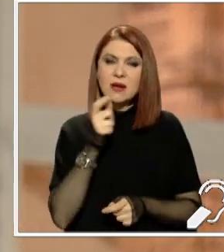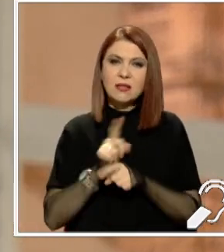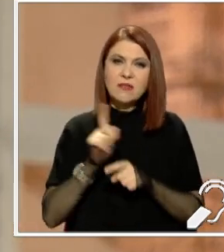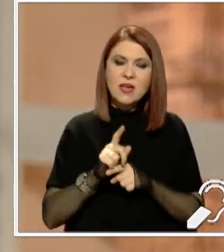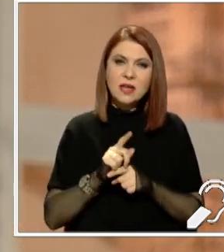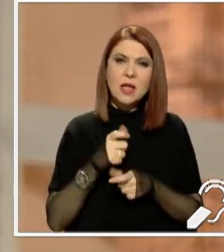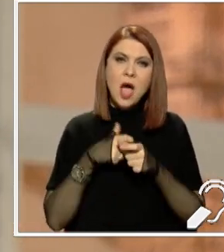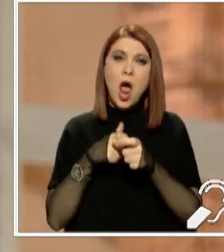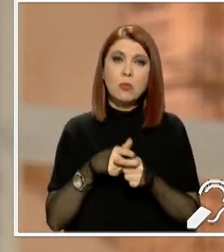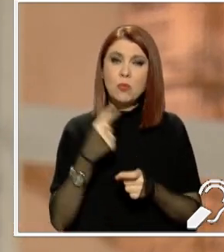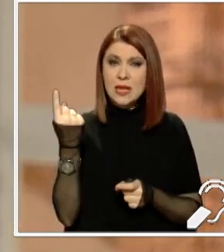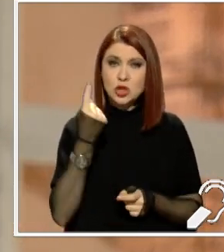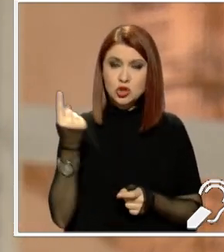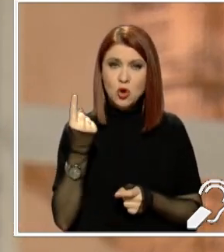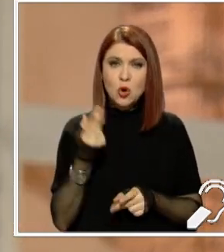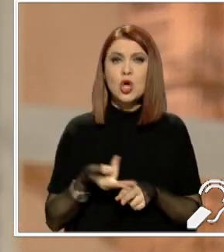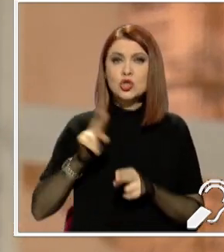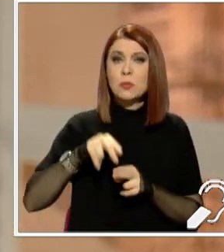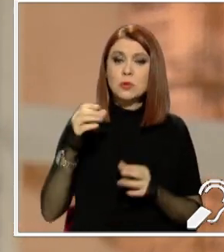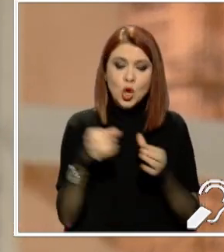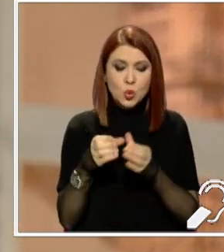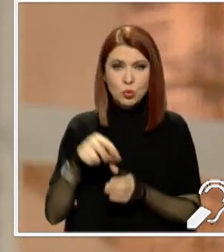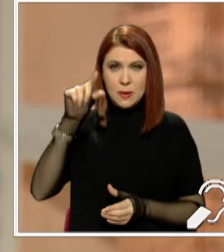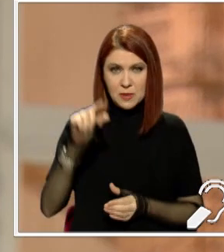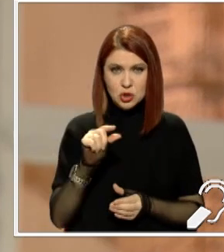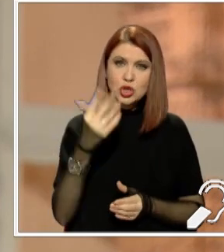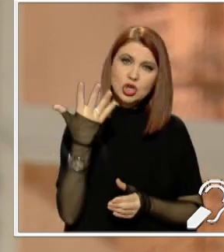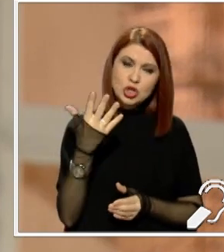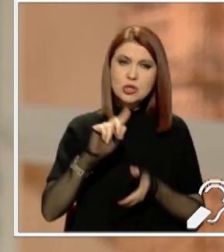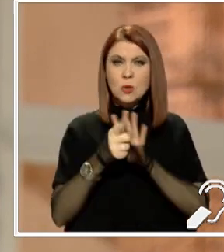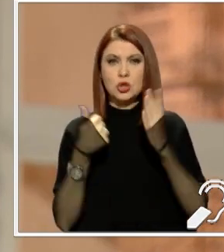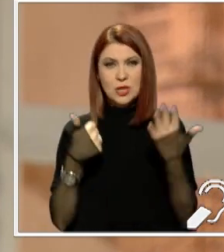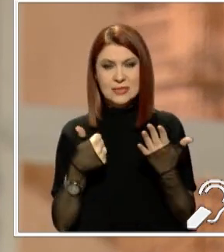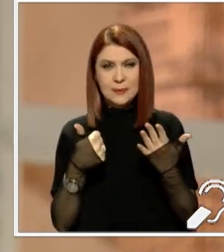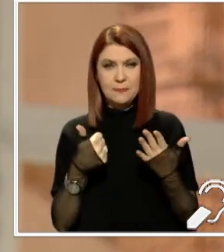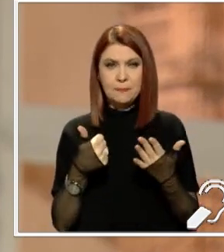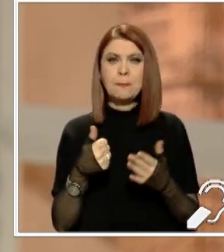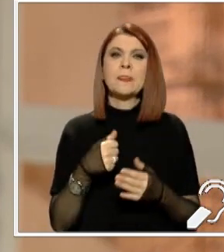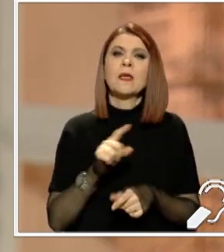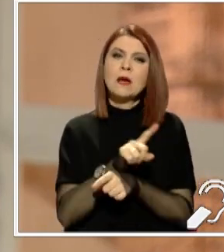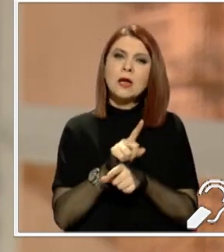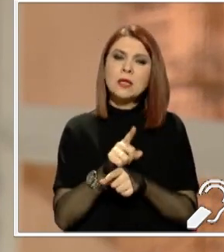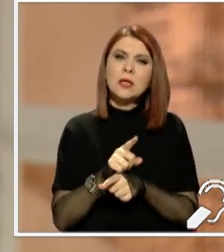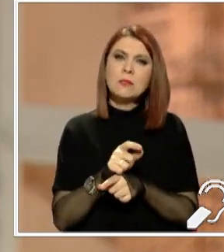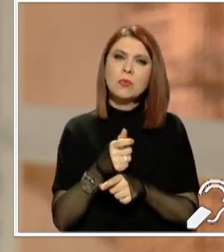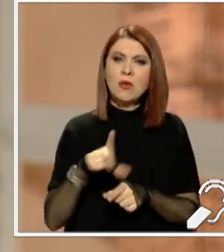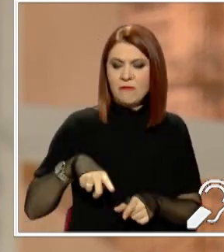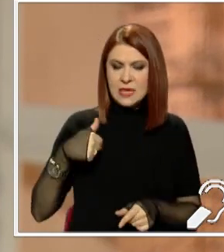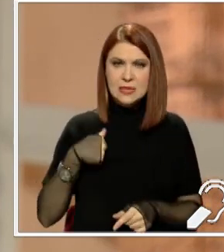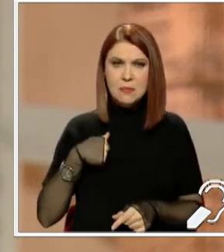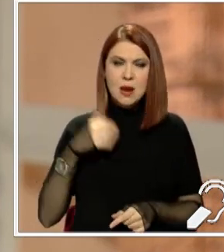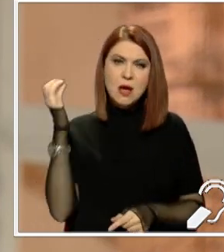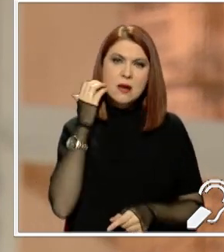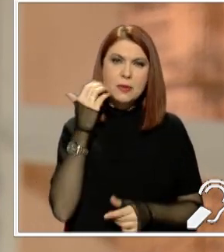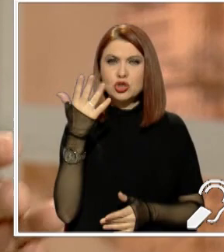solo albums, mostly with a smaller group, quintet, sextet, during my New York period, which is 35